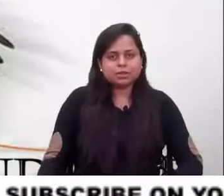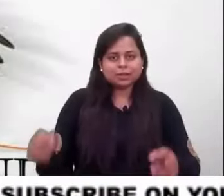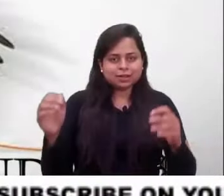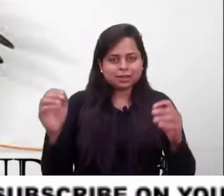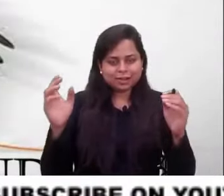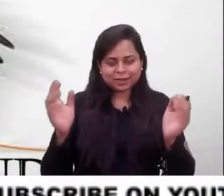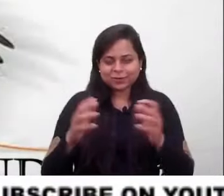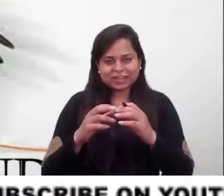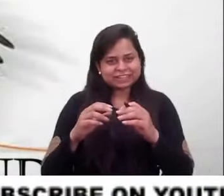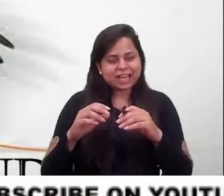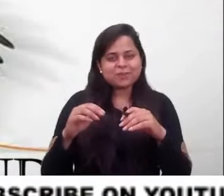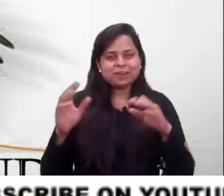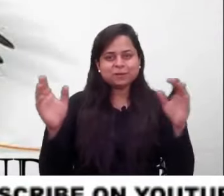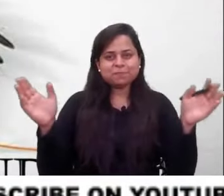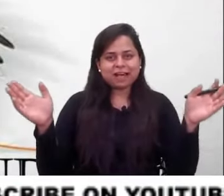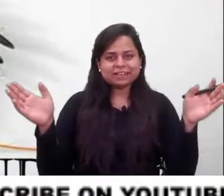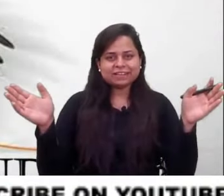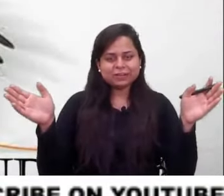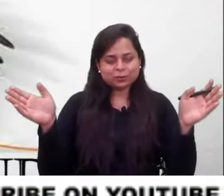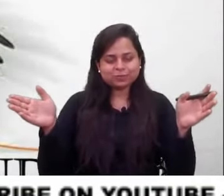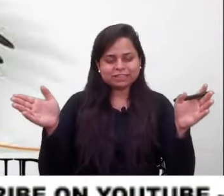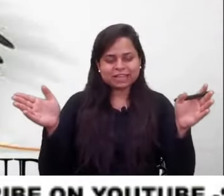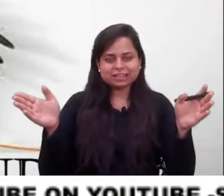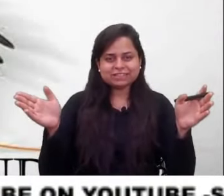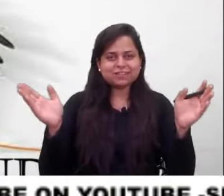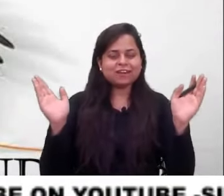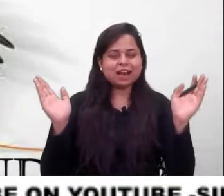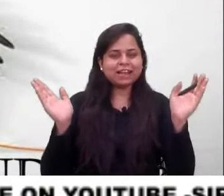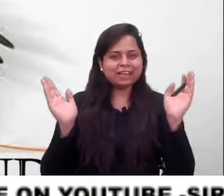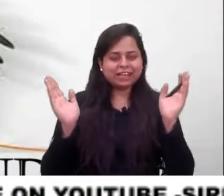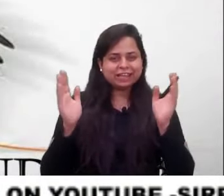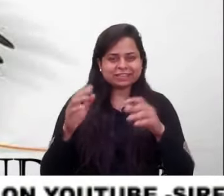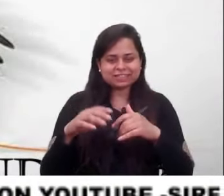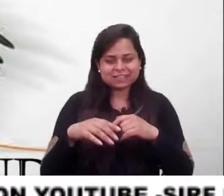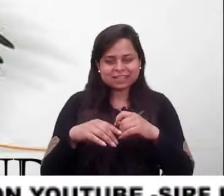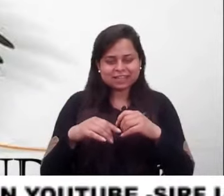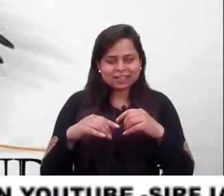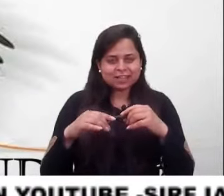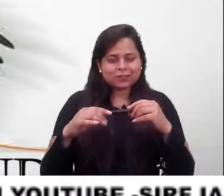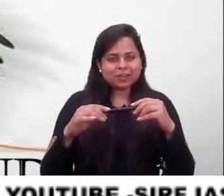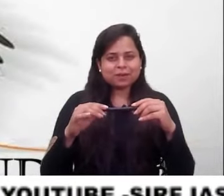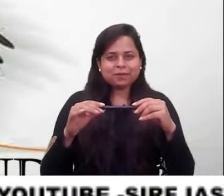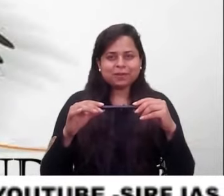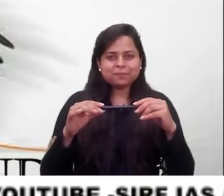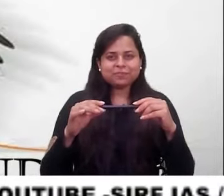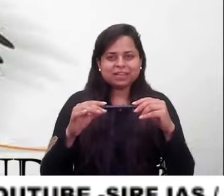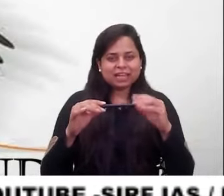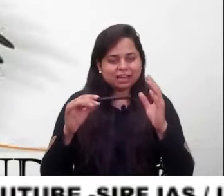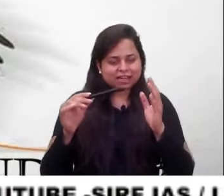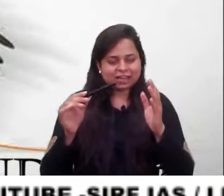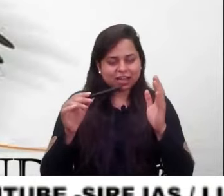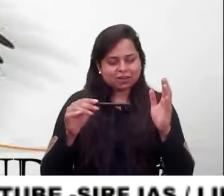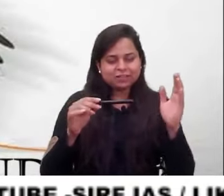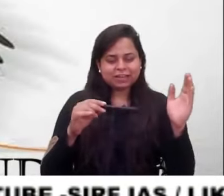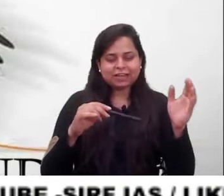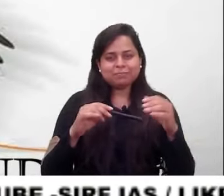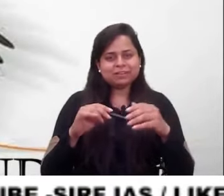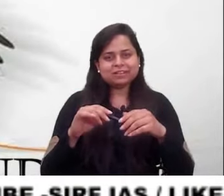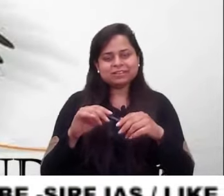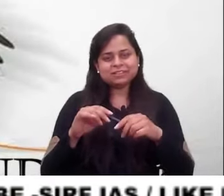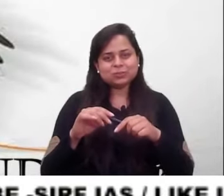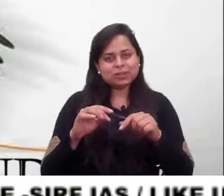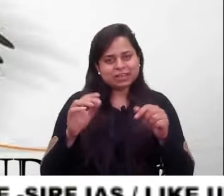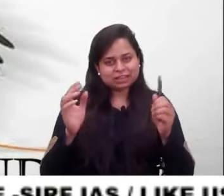हेलो हेलो गाइस वेलकम बैक टू माय चैनल सर आइए इस पर यहां पे इंडिया आफ्टर